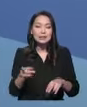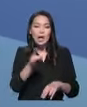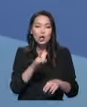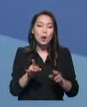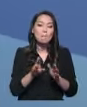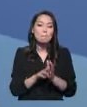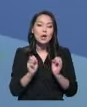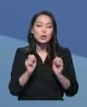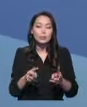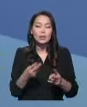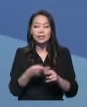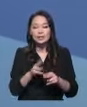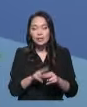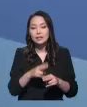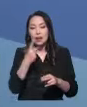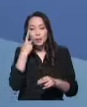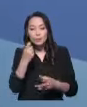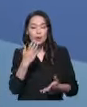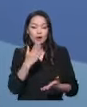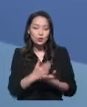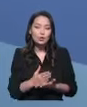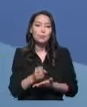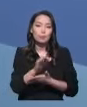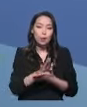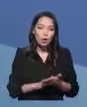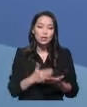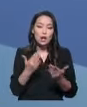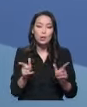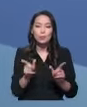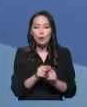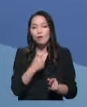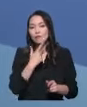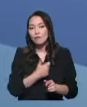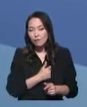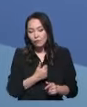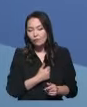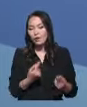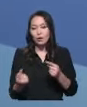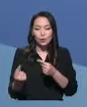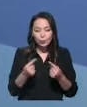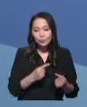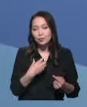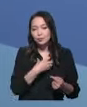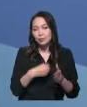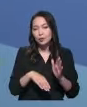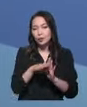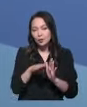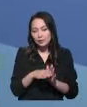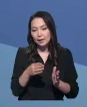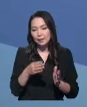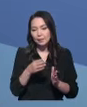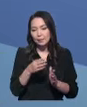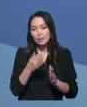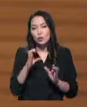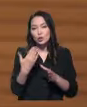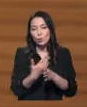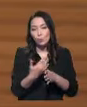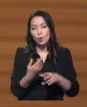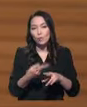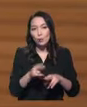безопасности. В этой связи отмечаем необходимость продолжения совместных военных антитеррористических учений «Мирная миссия». В целях